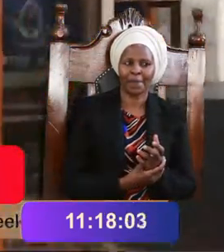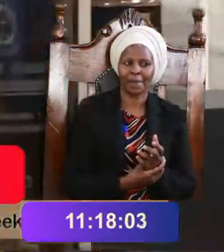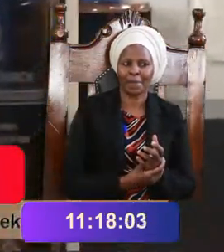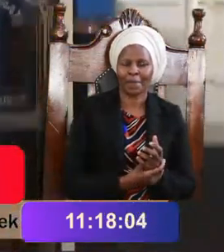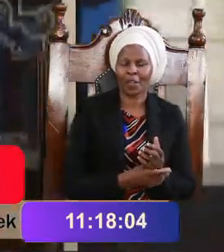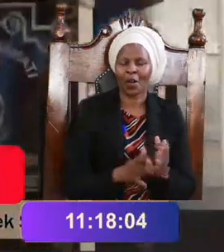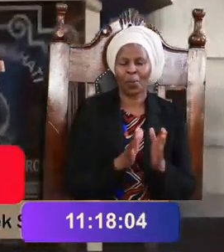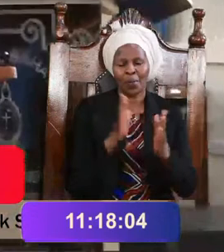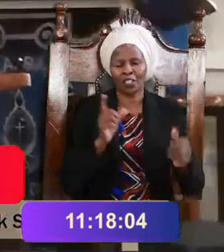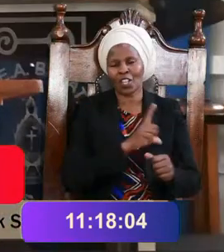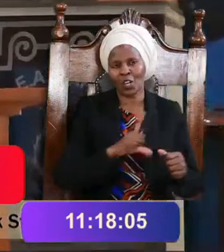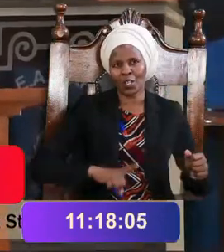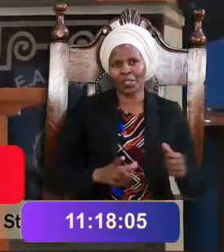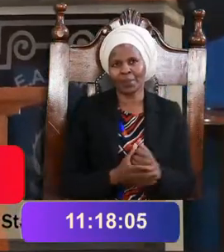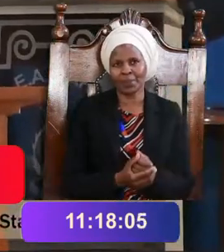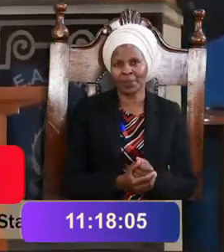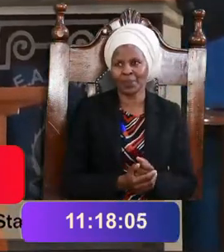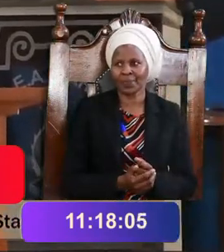Bwana asifiwe.